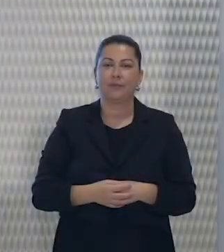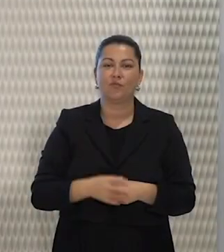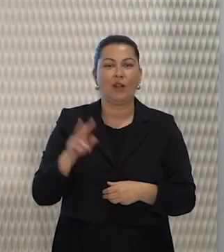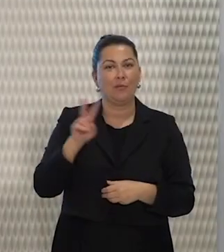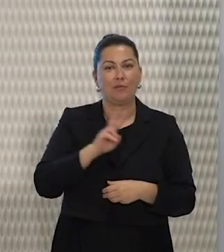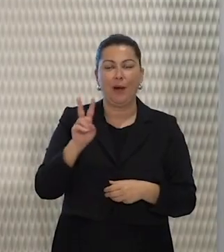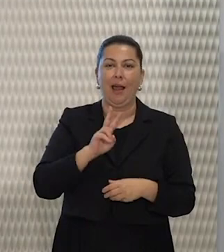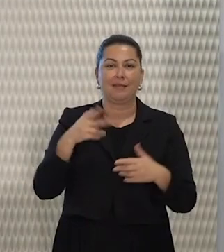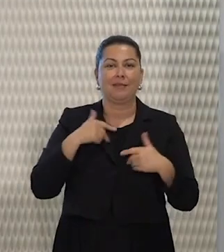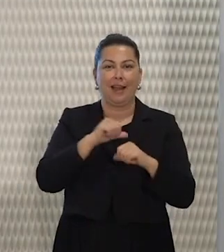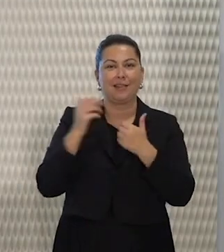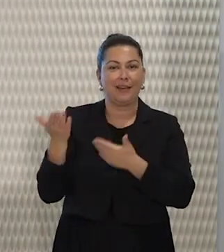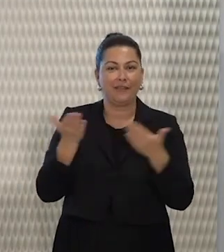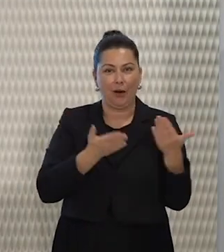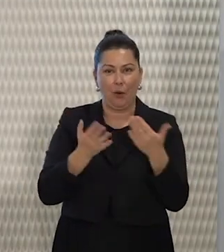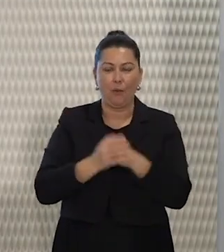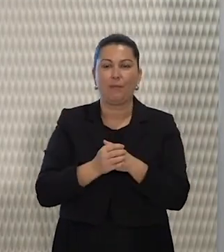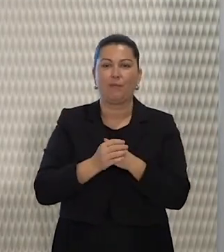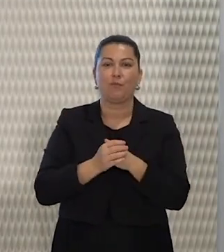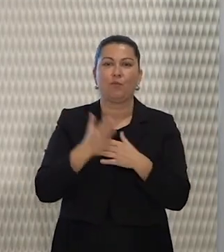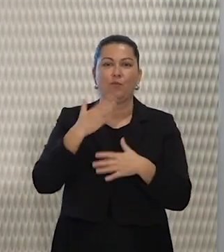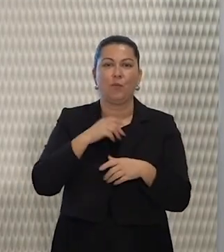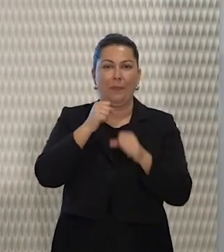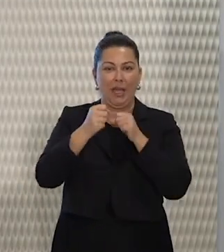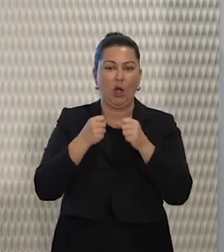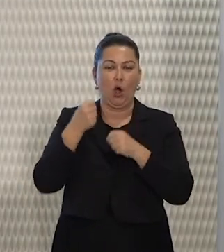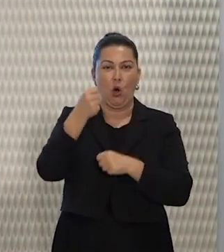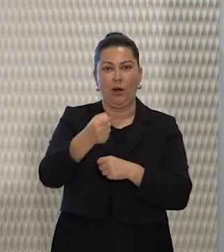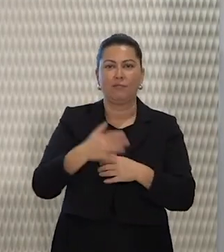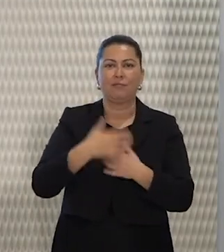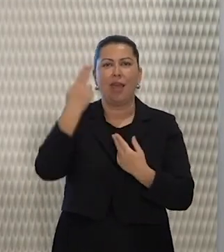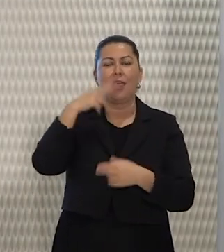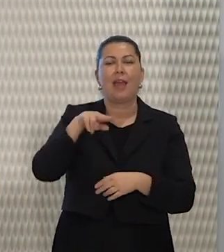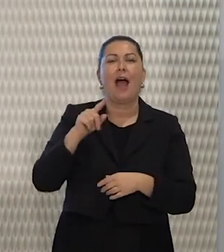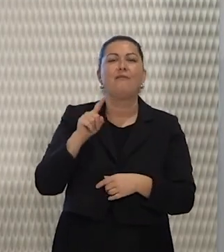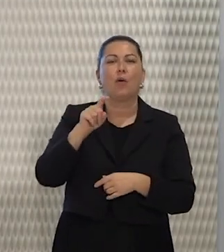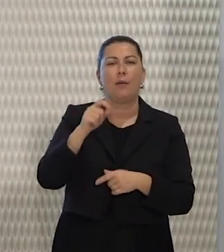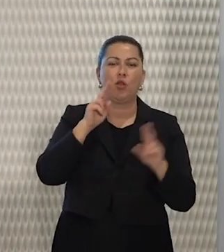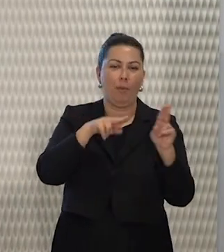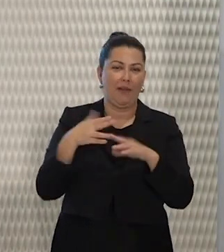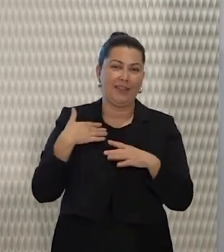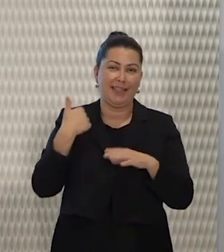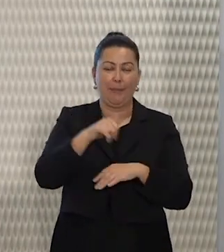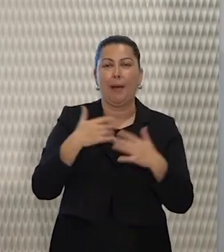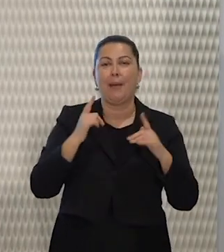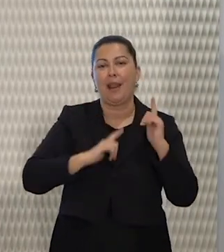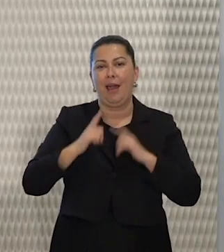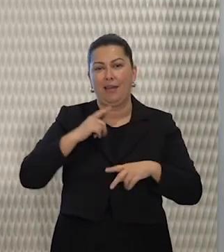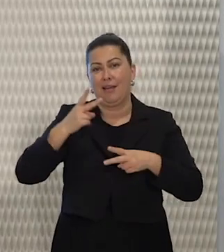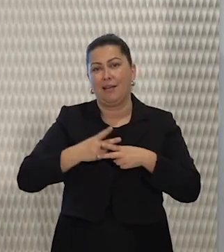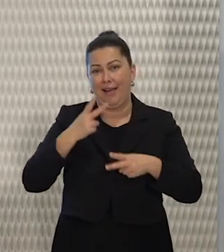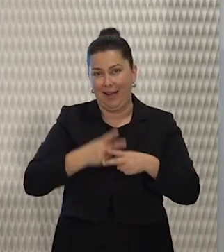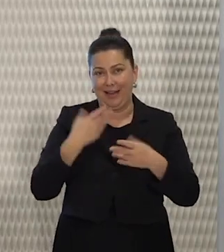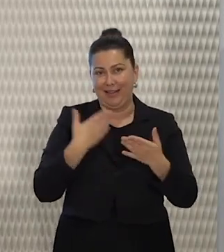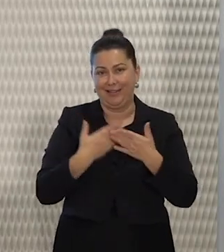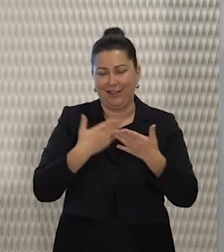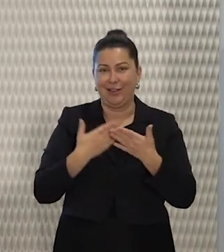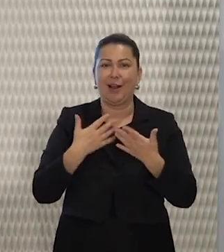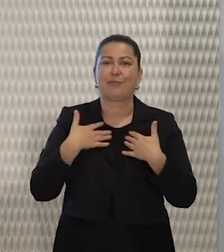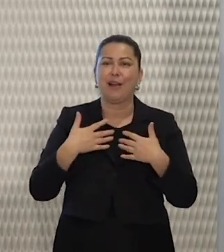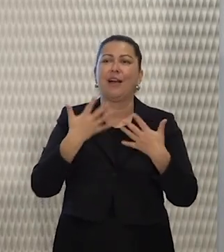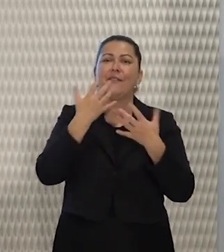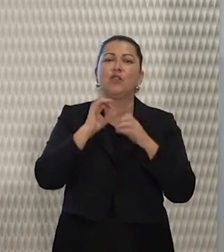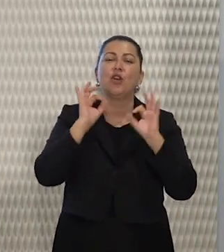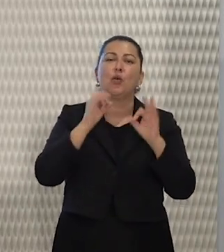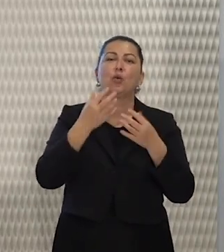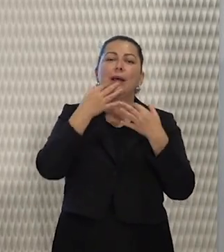Rita Außerlechner, ich gebe Ihnen kurz das Mikrofon. Herr Wurm wäre noch mit Ihnen gewesen. Er ist leider erkrankt. An dieser Stelle wünschen wir ihm gute